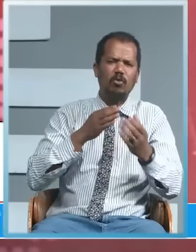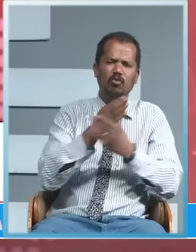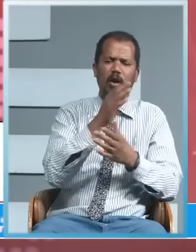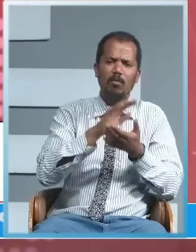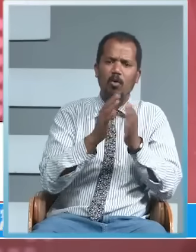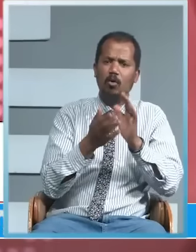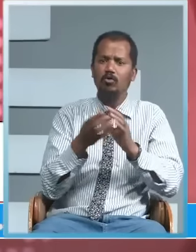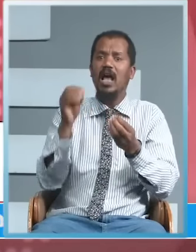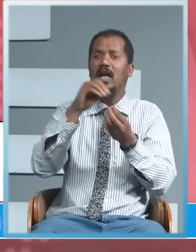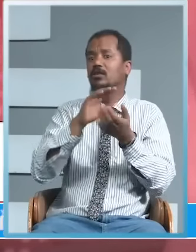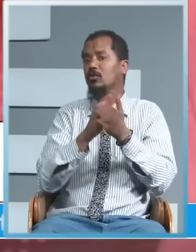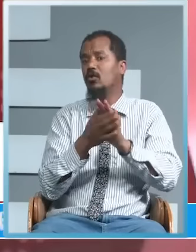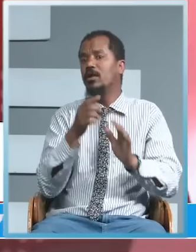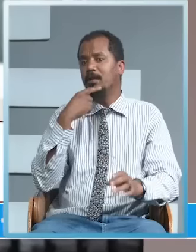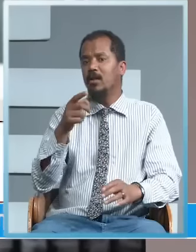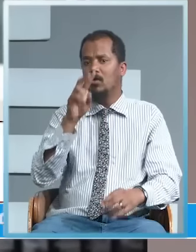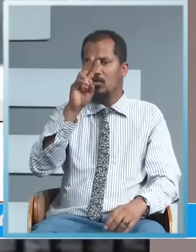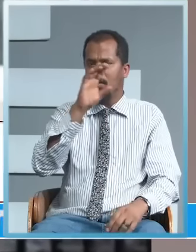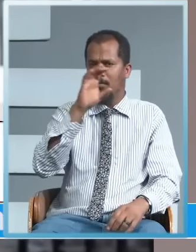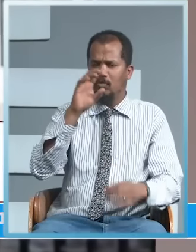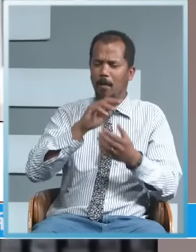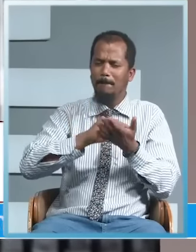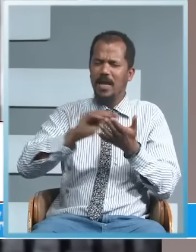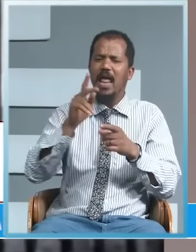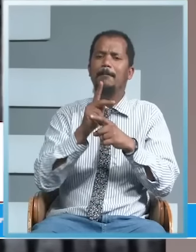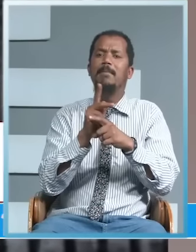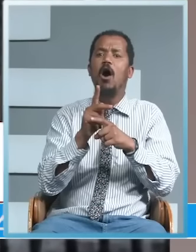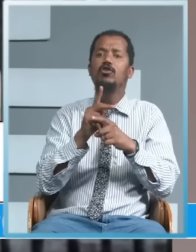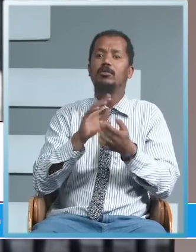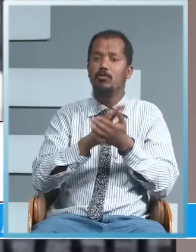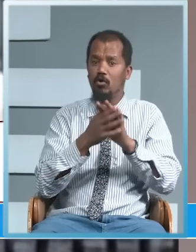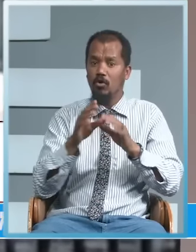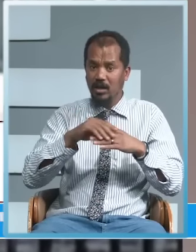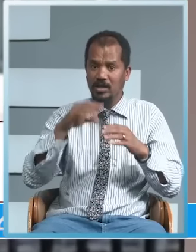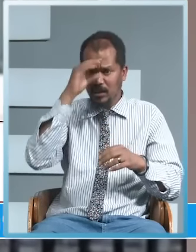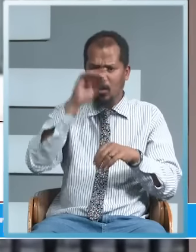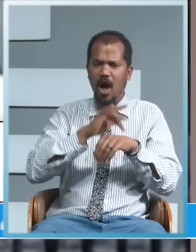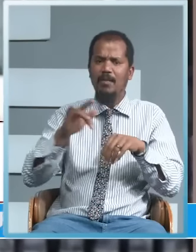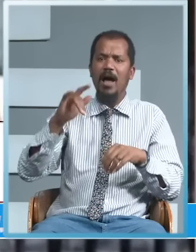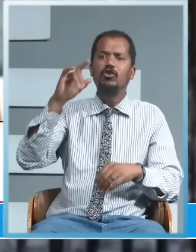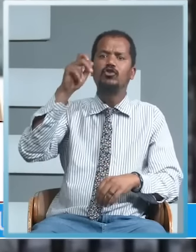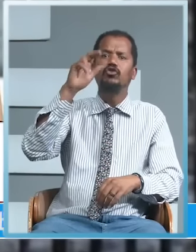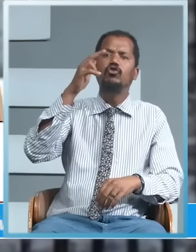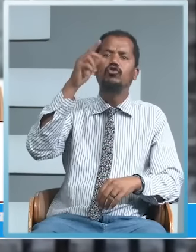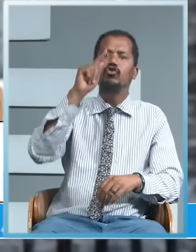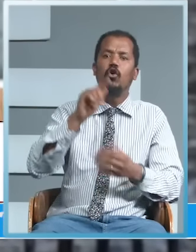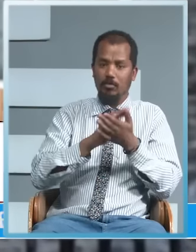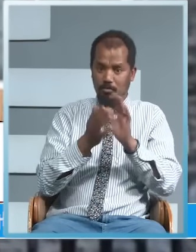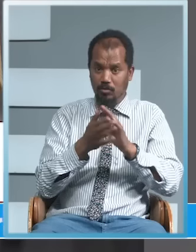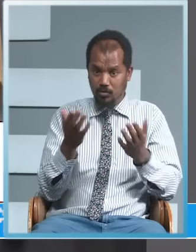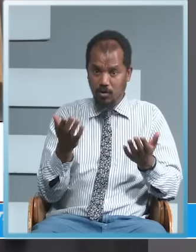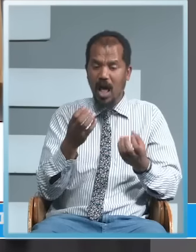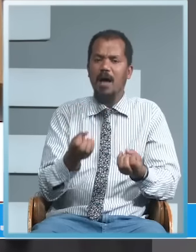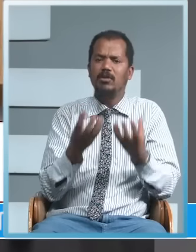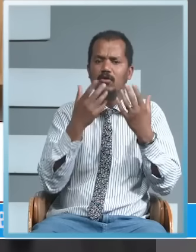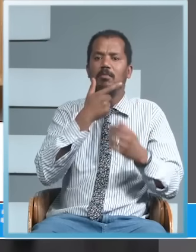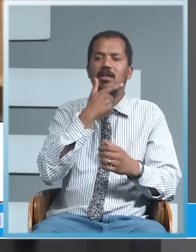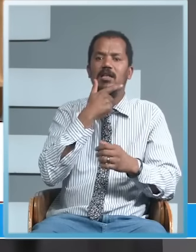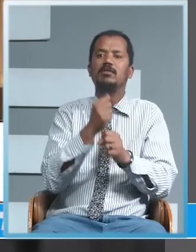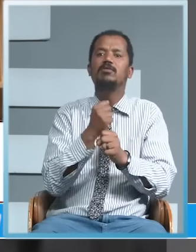መሆኑን ባለስልጣናቱ ተናግረዋል። 200 ሚሊዮን ፓውንድ የሚጠጋው ገንዘብ ለሰው አልባ ድሮኖች የሚውል ሲሆን አብዛኛዎቹም